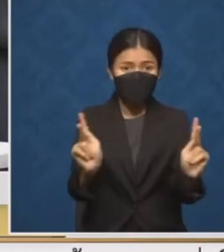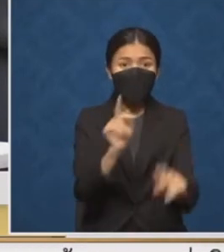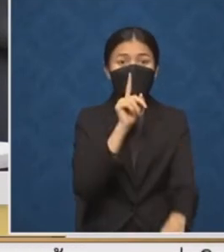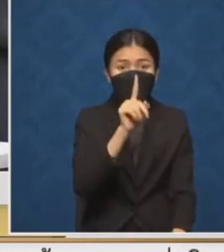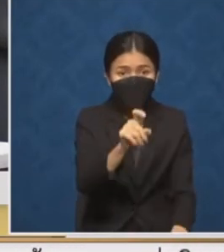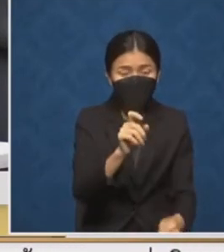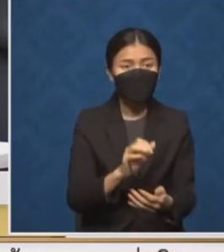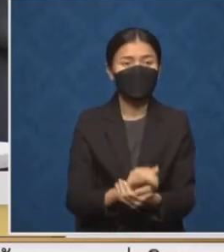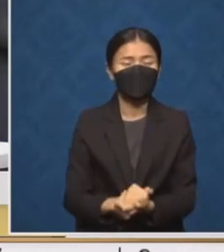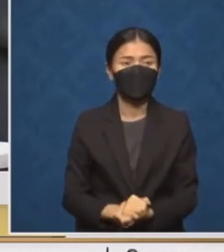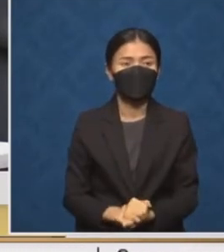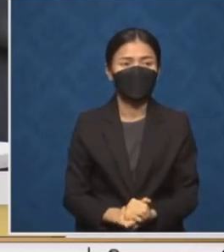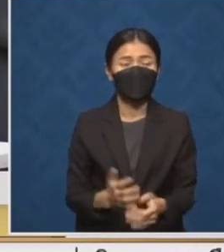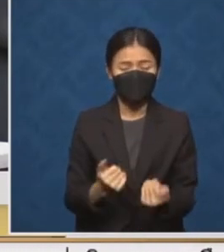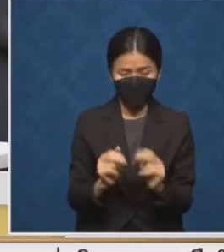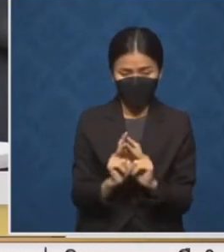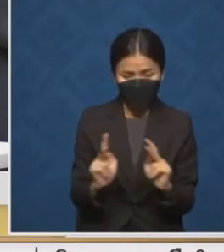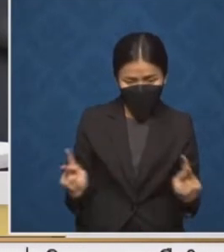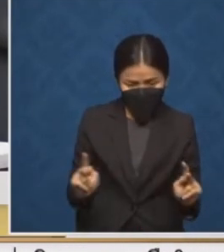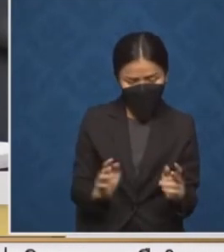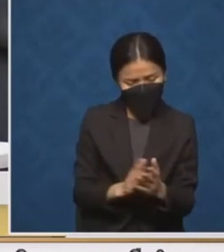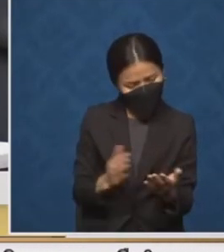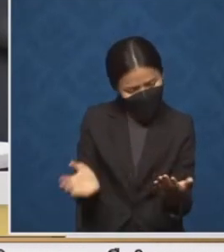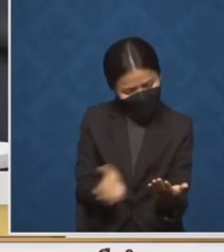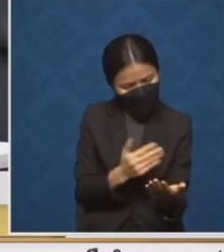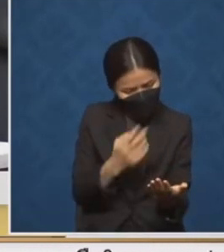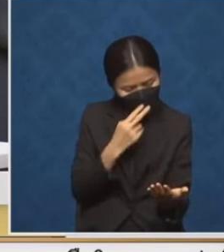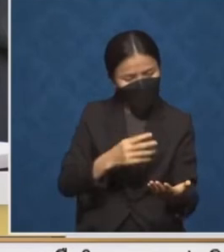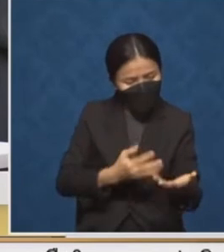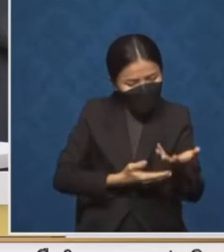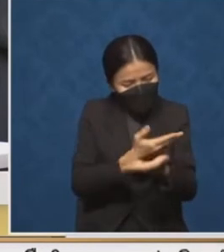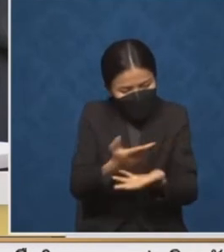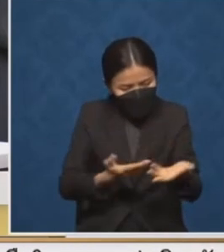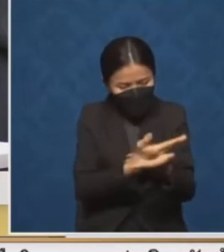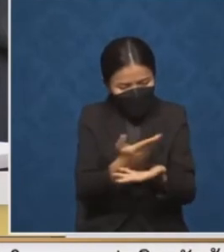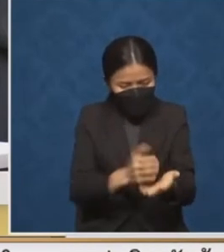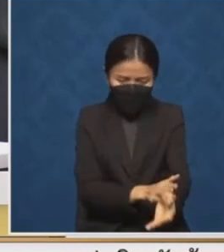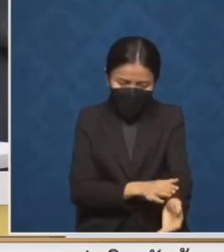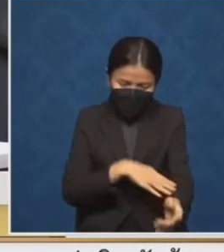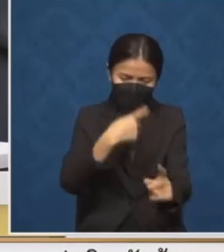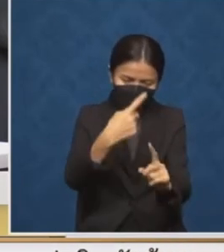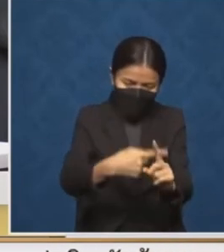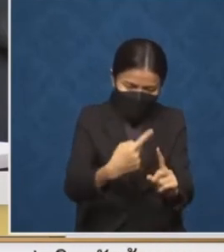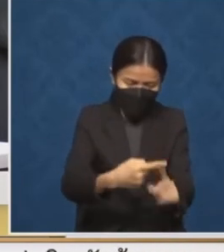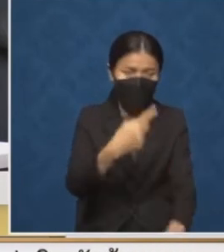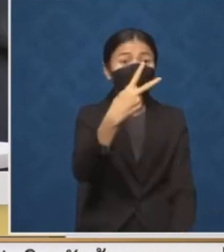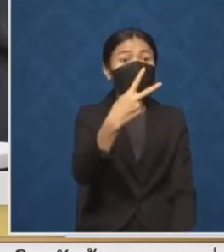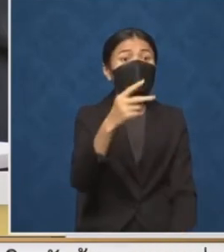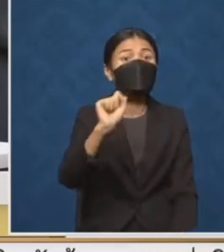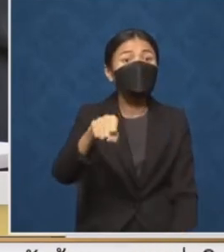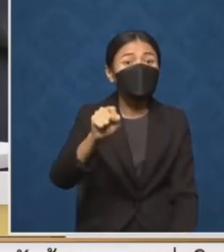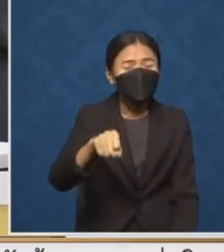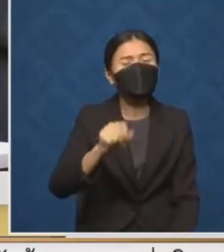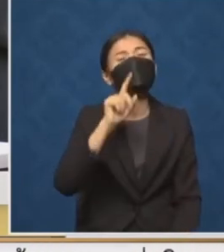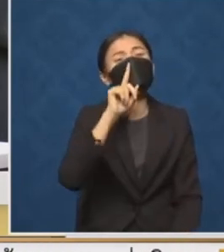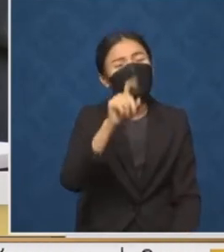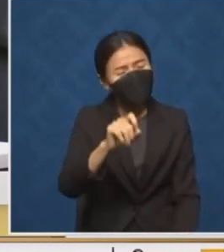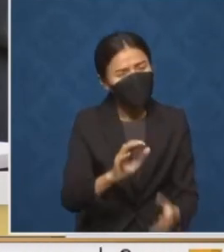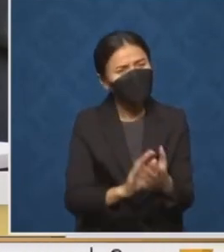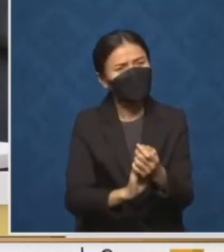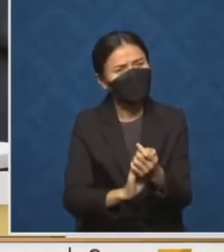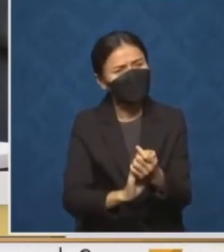นั่งดูอยู่เป็นเดือนสองเดือนเนี่ยท่านอ่านภาษาไทยหรืออ่านกฎหมายนี่แปลงเหมือนผม